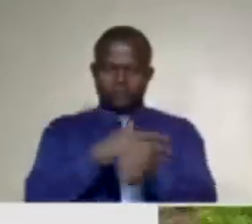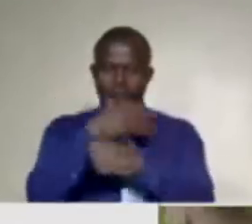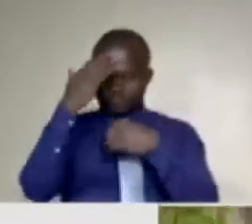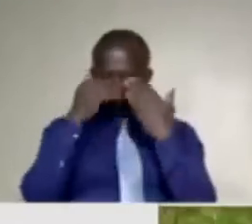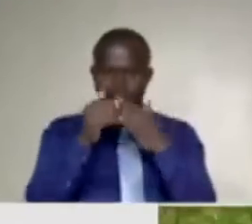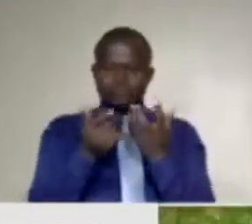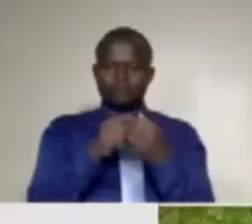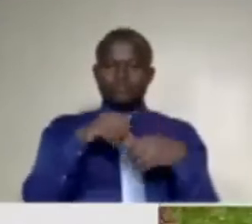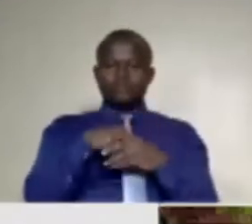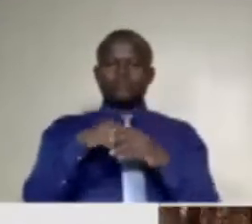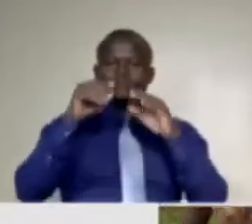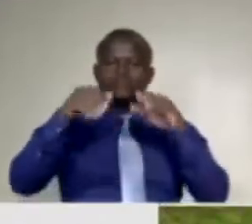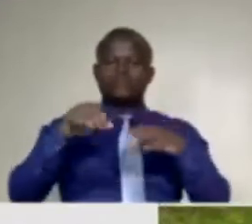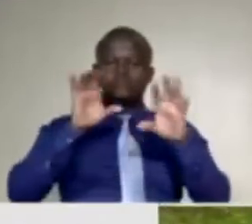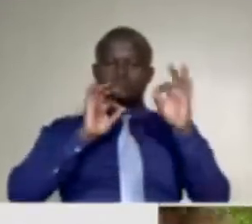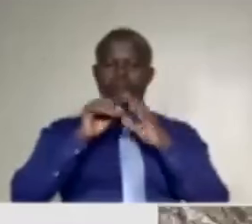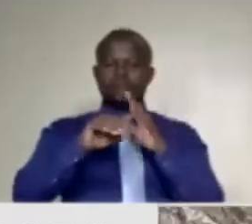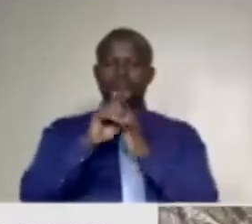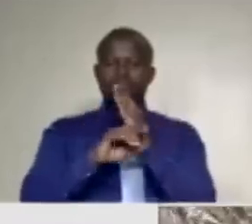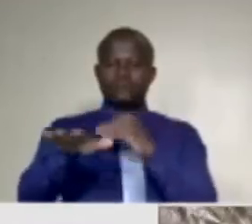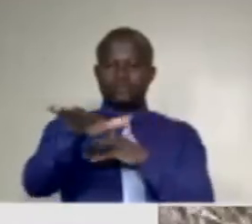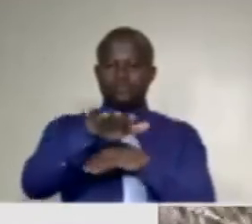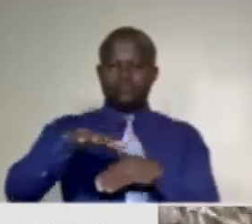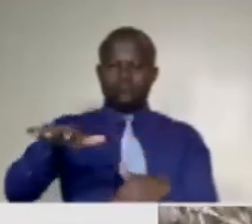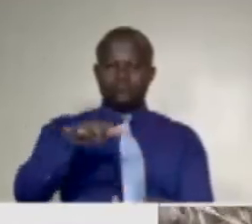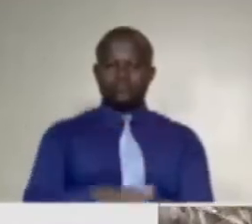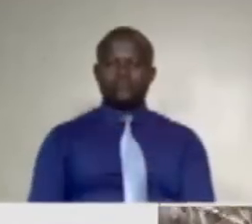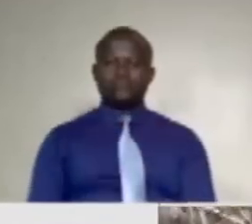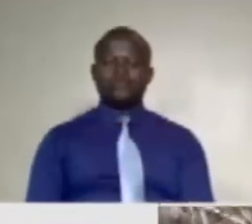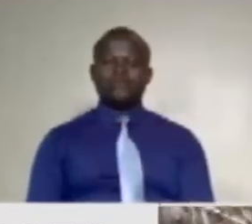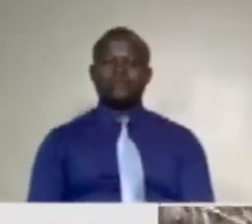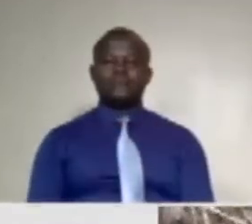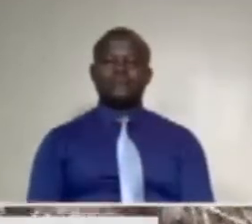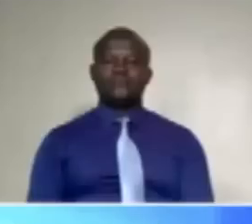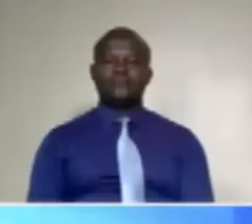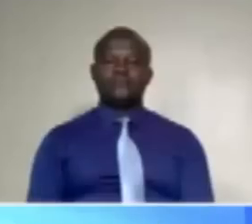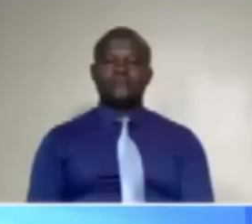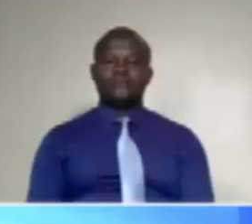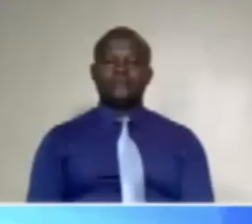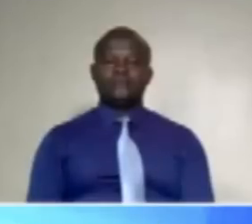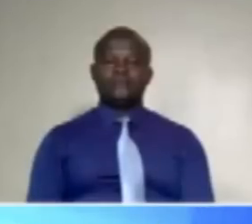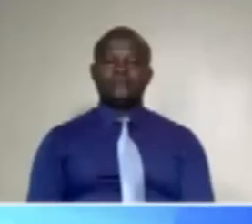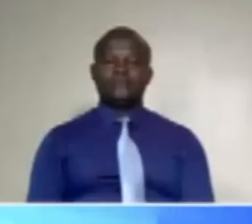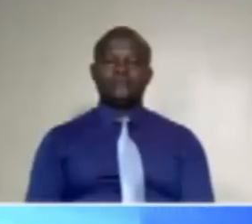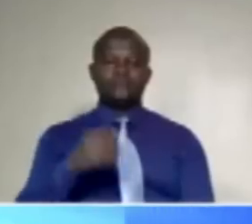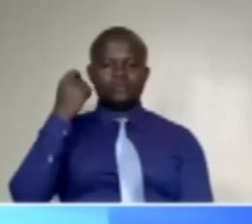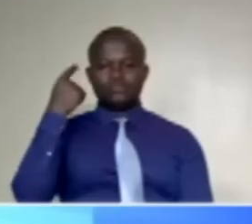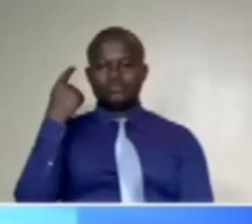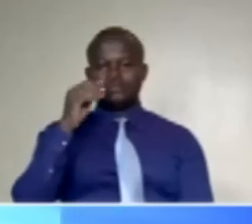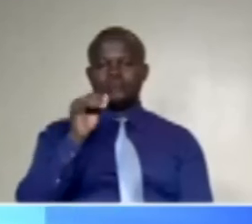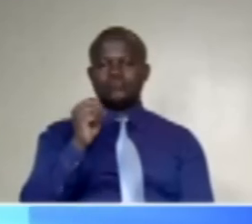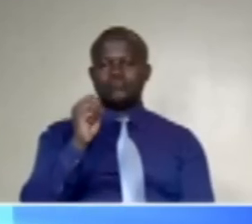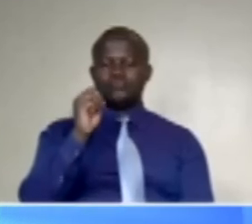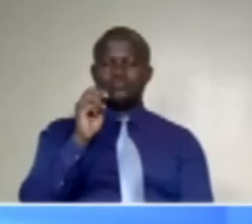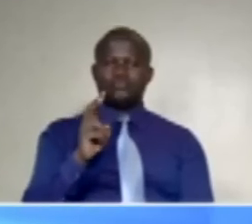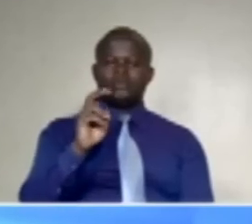ko kibarizwa mu bihingwa byatoranyijwe guhingwa muri aka karere. Jean Marie Vianney Shimimana mu karere ka Nyaruguru. Mujumbe rero kwa di Jean-Marie